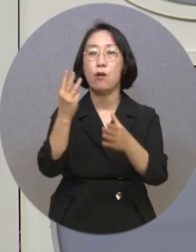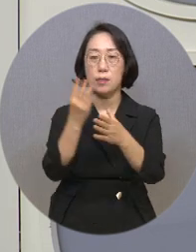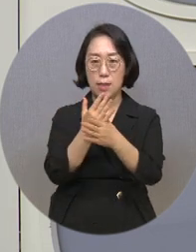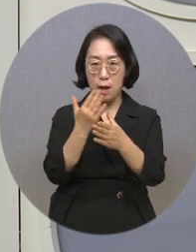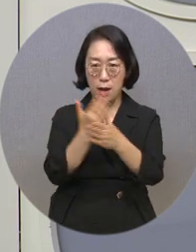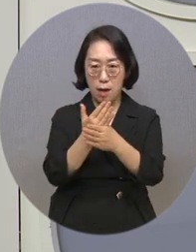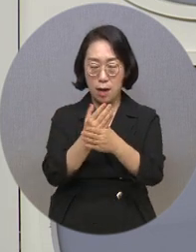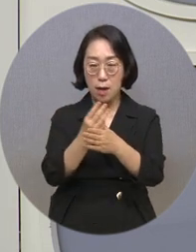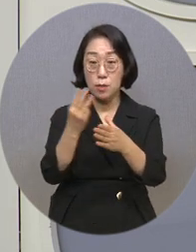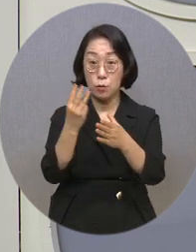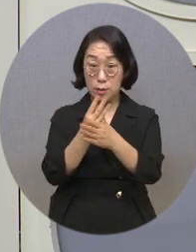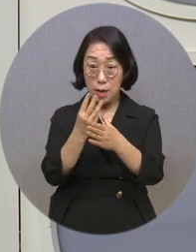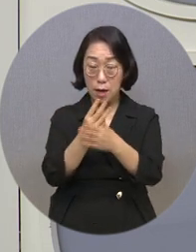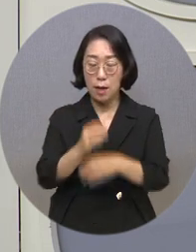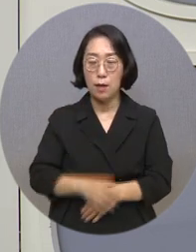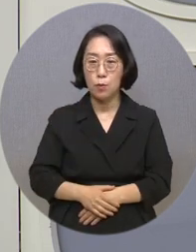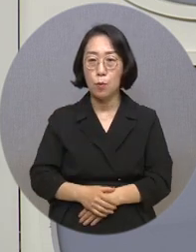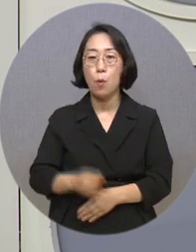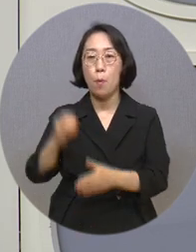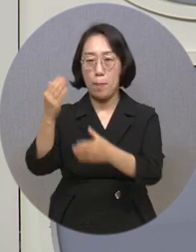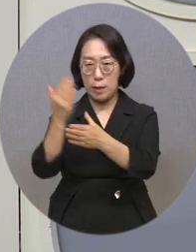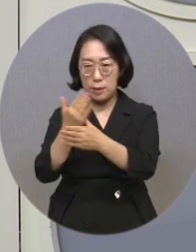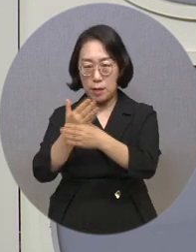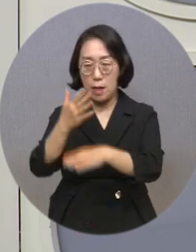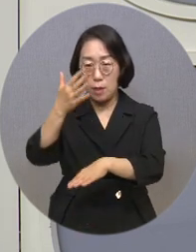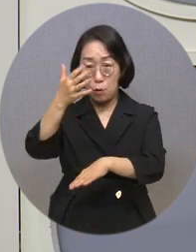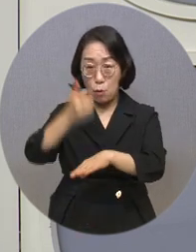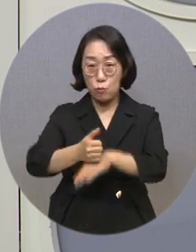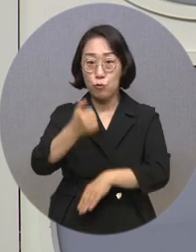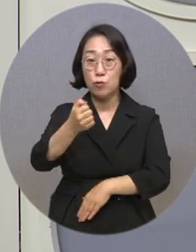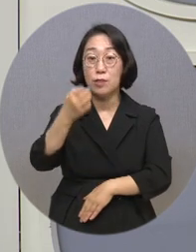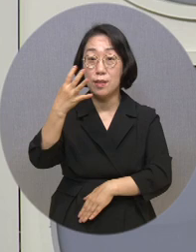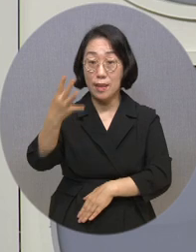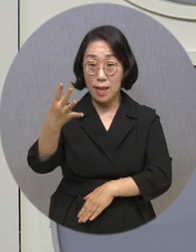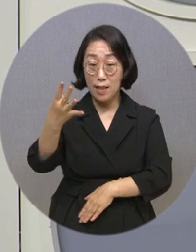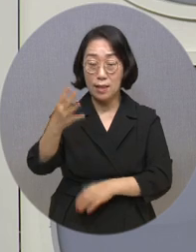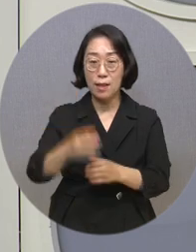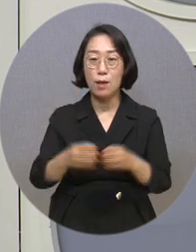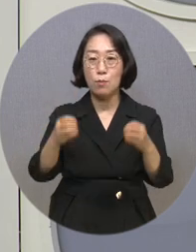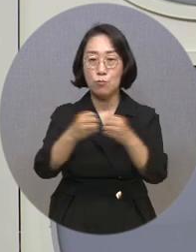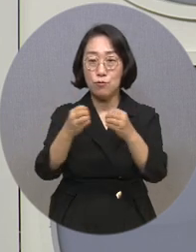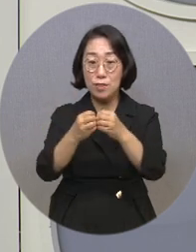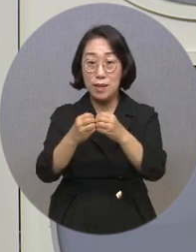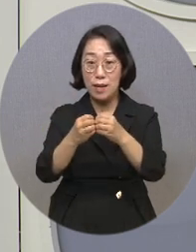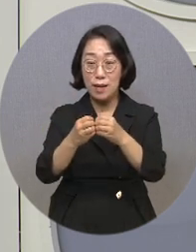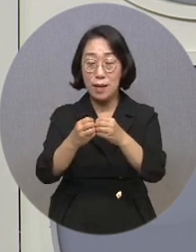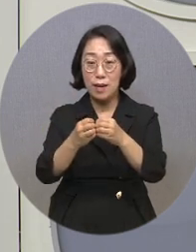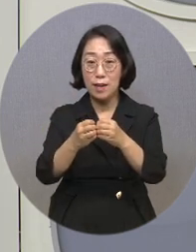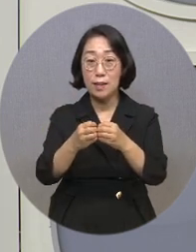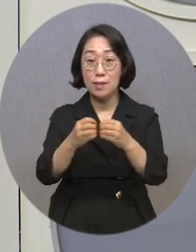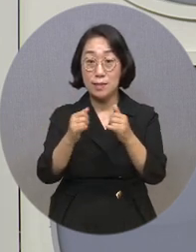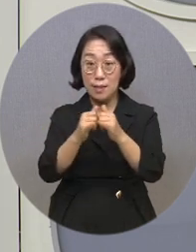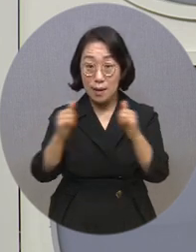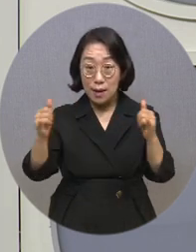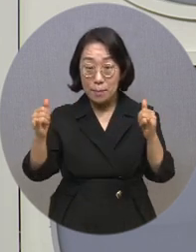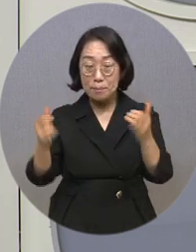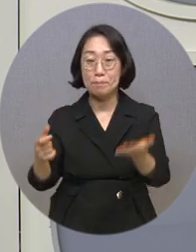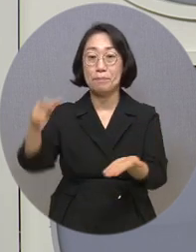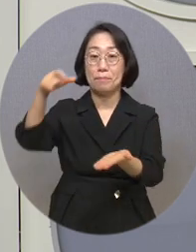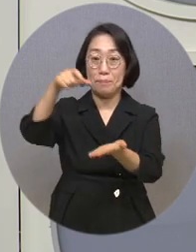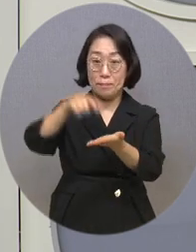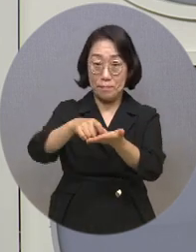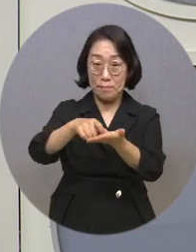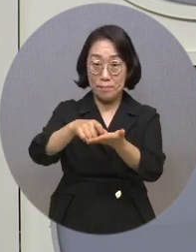하면서 쉬운 네 살에야 등단을 했어요. 그래서 시인으로 등단하고 63세에